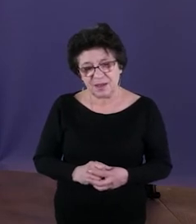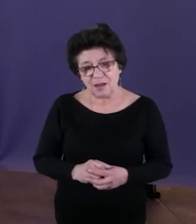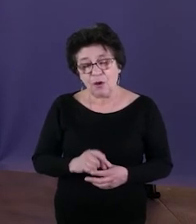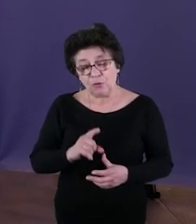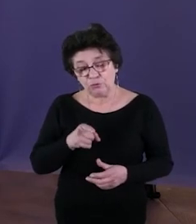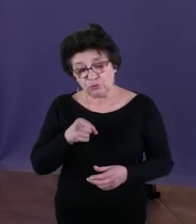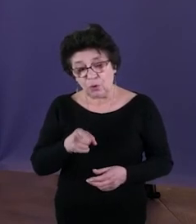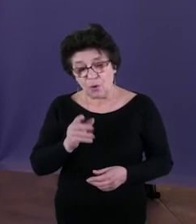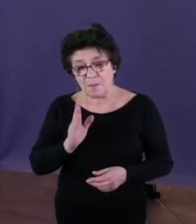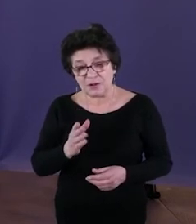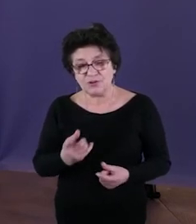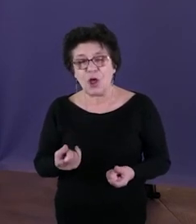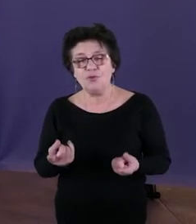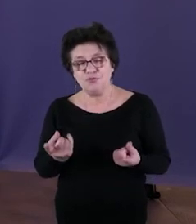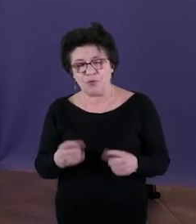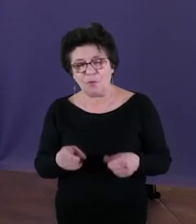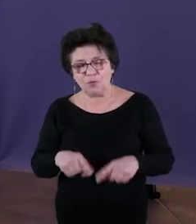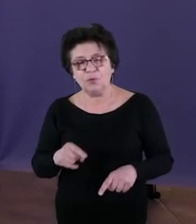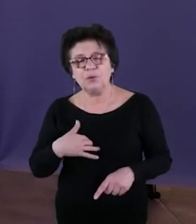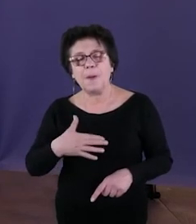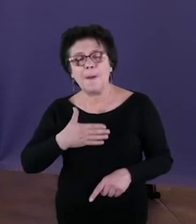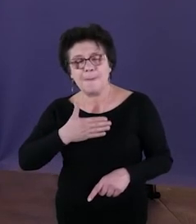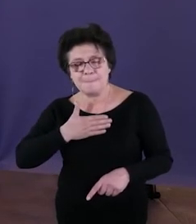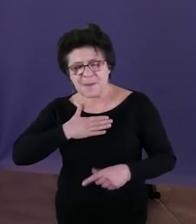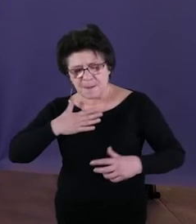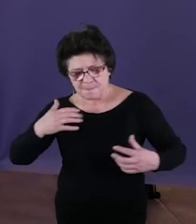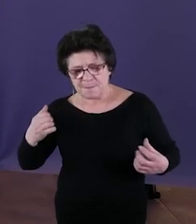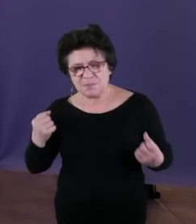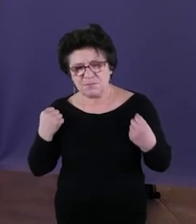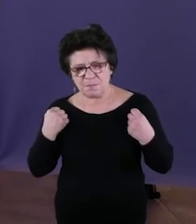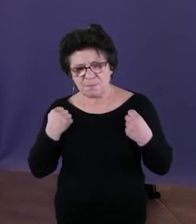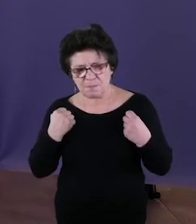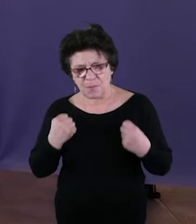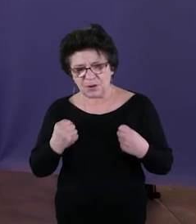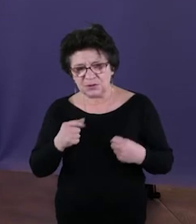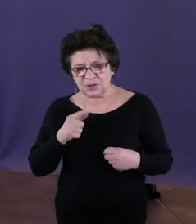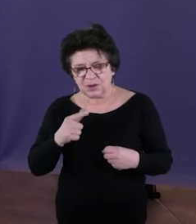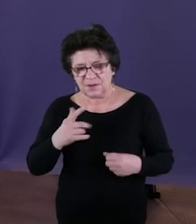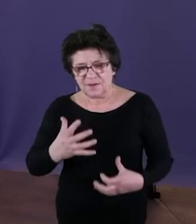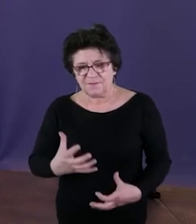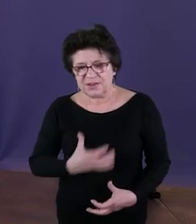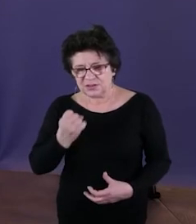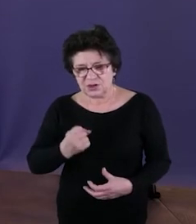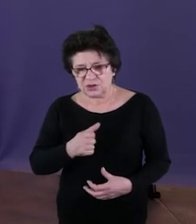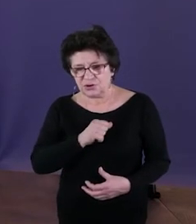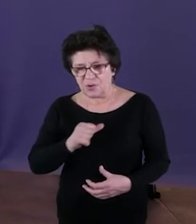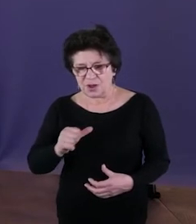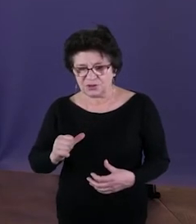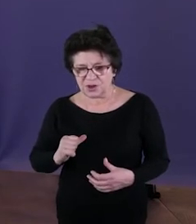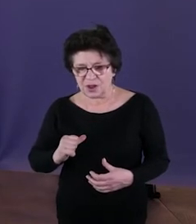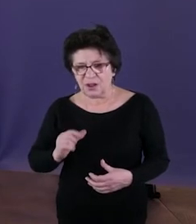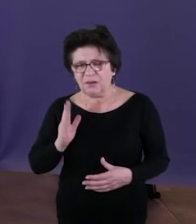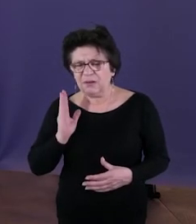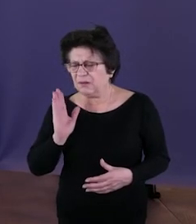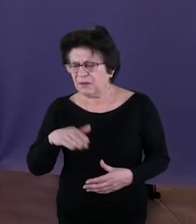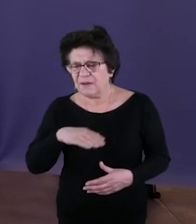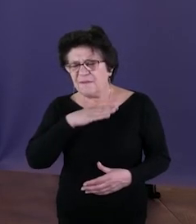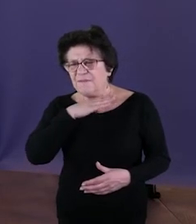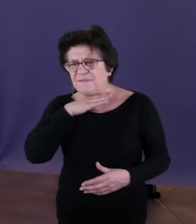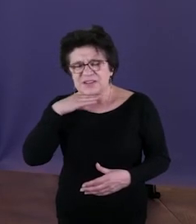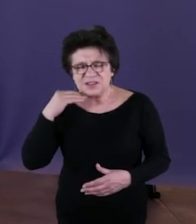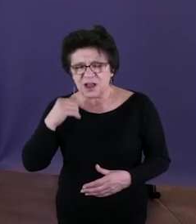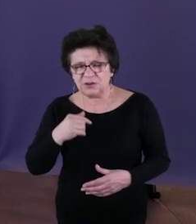tej mocy i tej wiedzy którą jest Anetka się oczywiście wystraszyła nie chciała nikogo nieżywego ale powiedziała że wystarczył jej